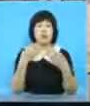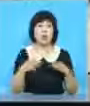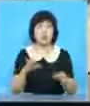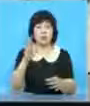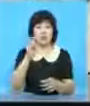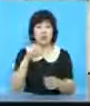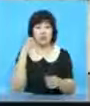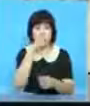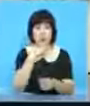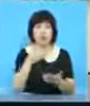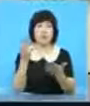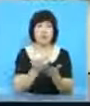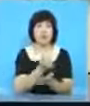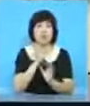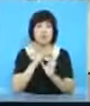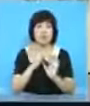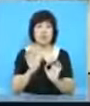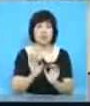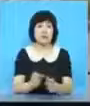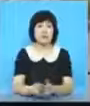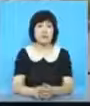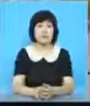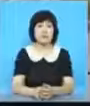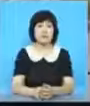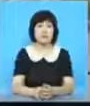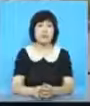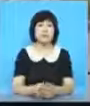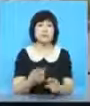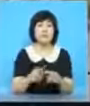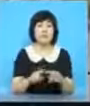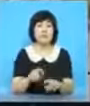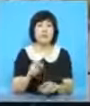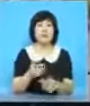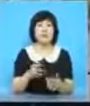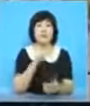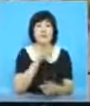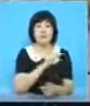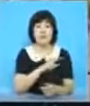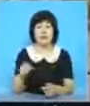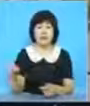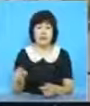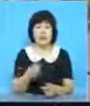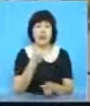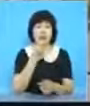жеткен жетістіктерін айтып берді. Соңғы кездегі жақсы жаңалықтары, дамуы